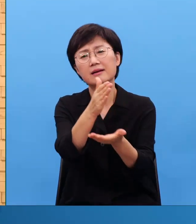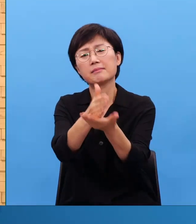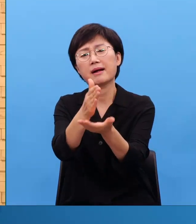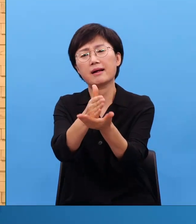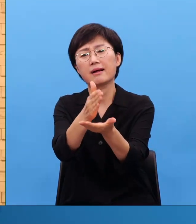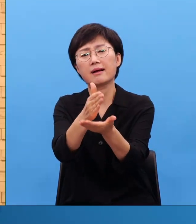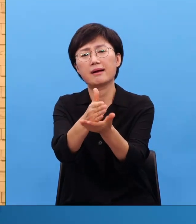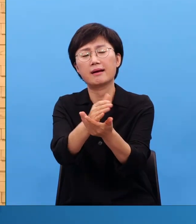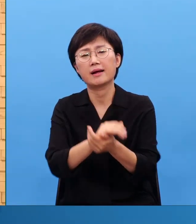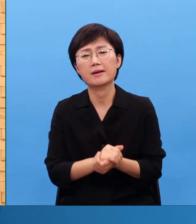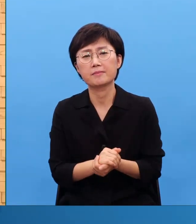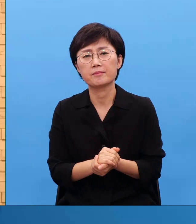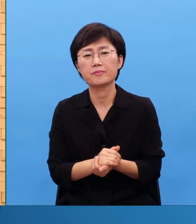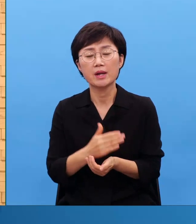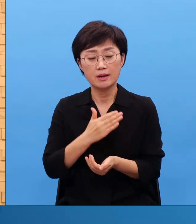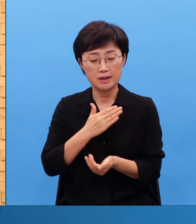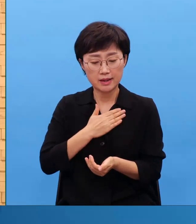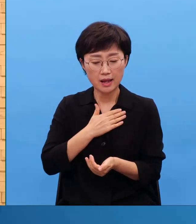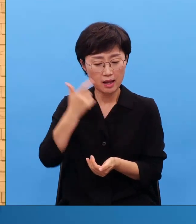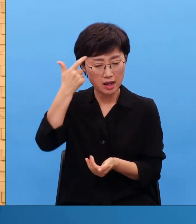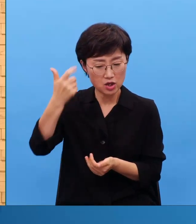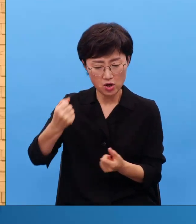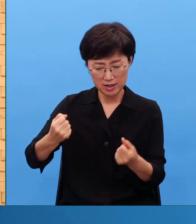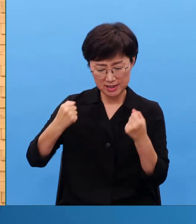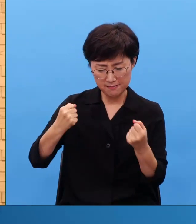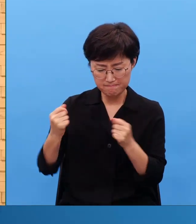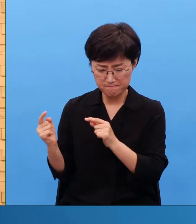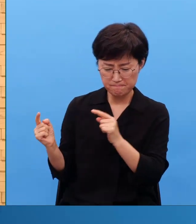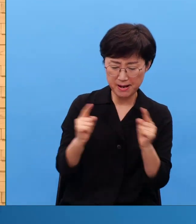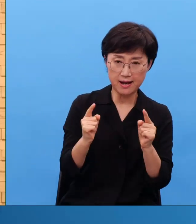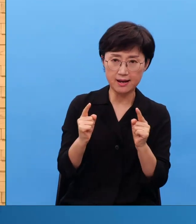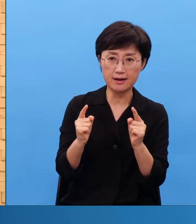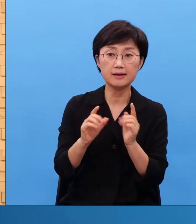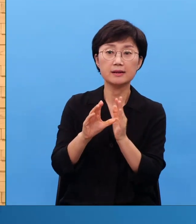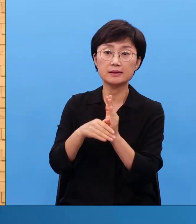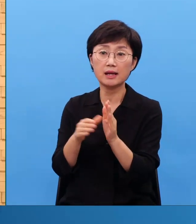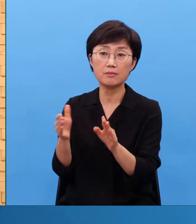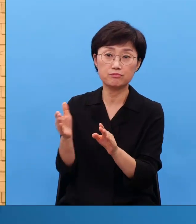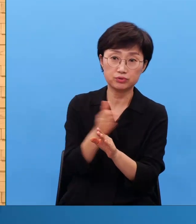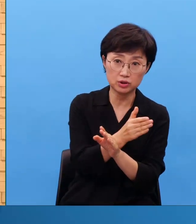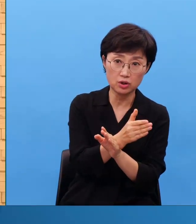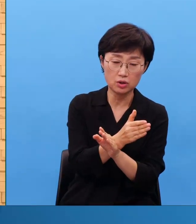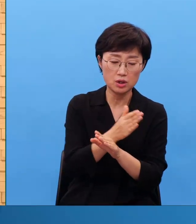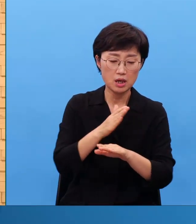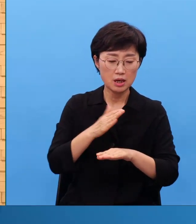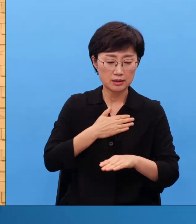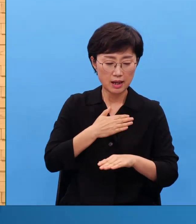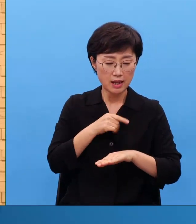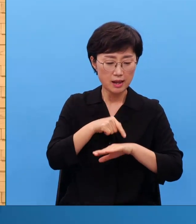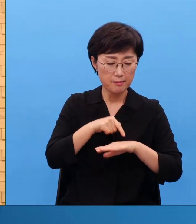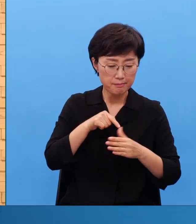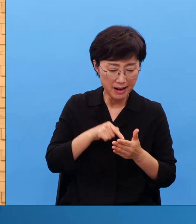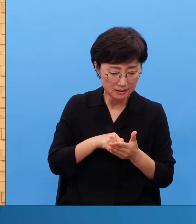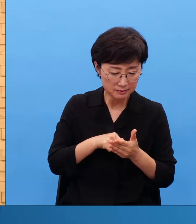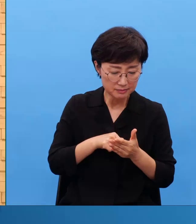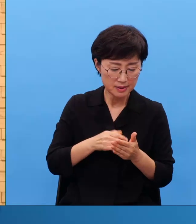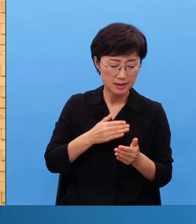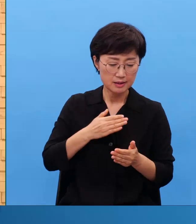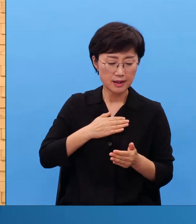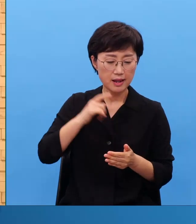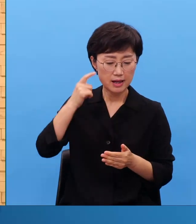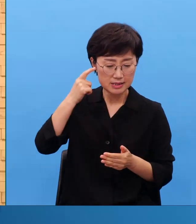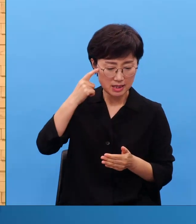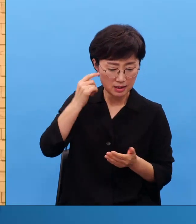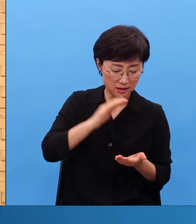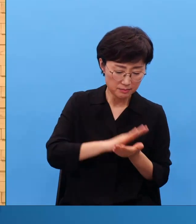영적인 부분, 영혼이 살아나는 영적인 힘 얻을 때 그때부터 내 마음도 생각도 고쳐지는 겁니다. When you gain spiritual